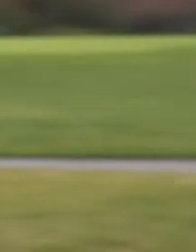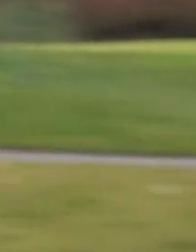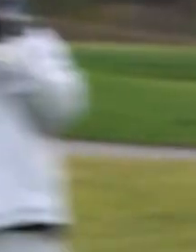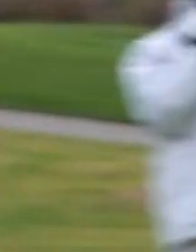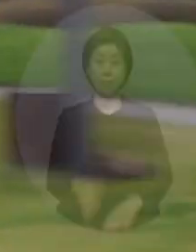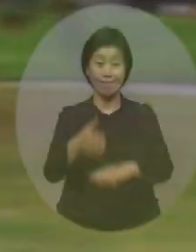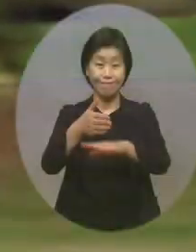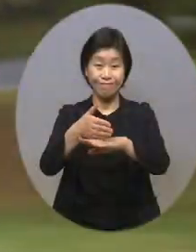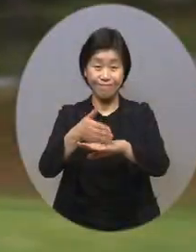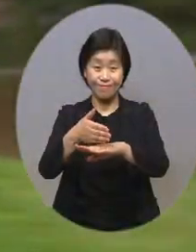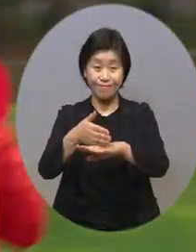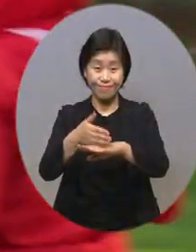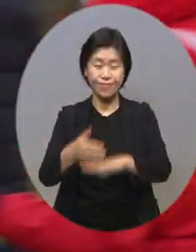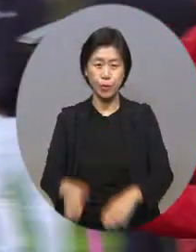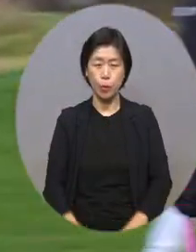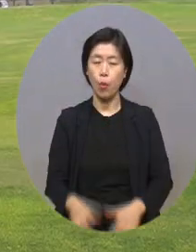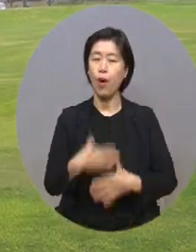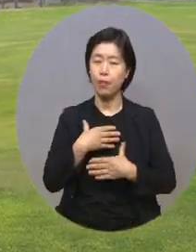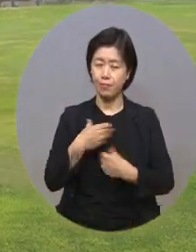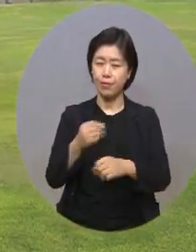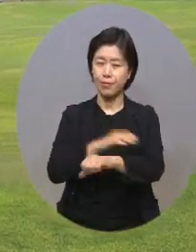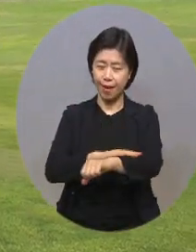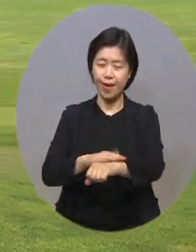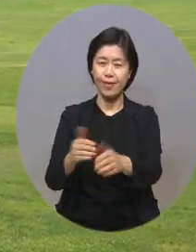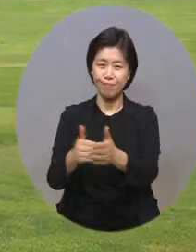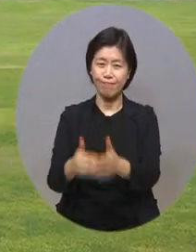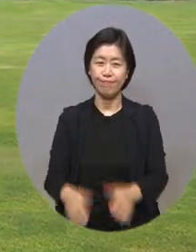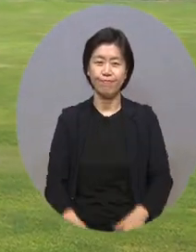감사합니다. 안전빵.